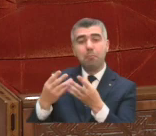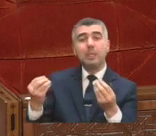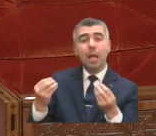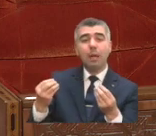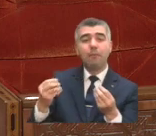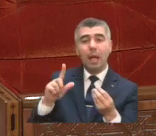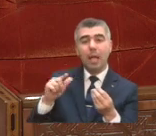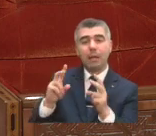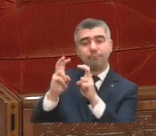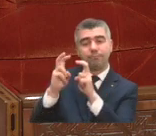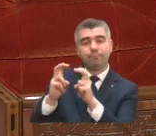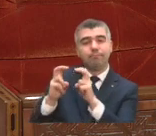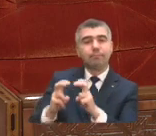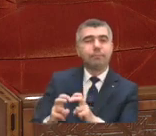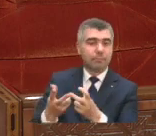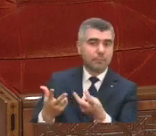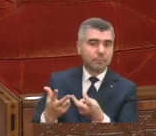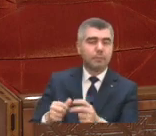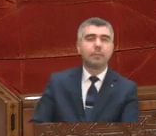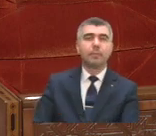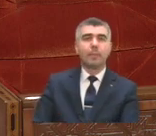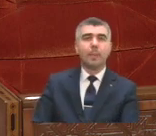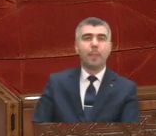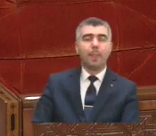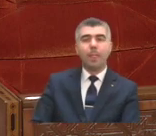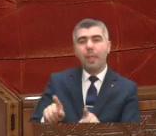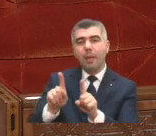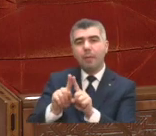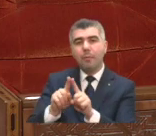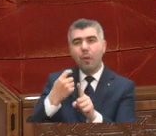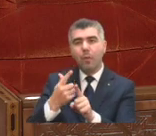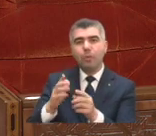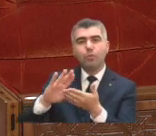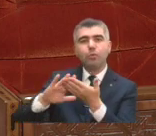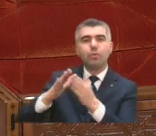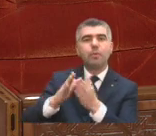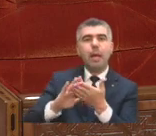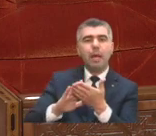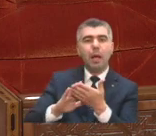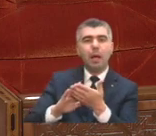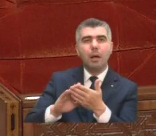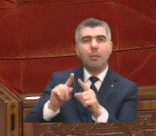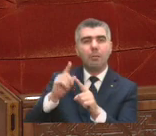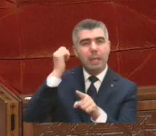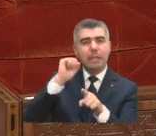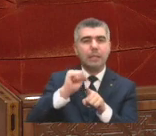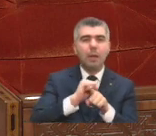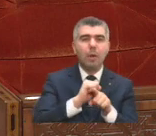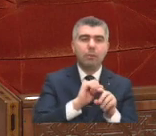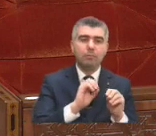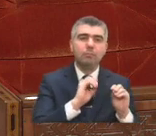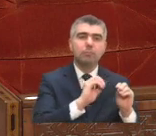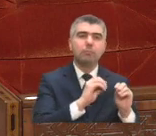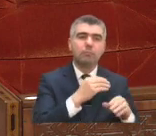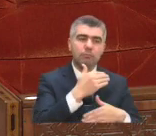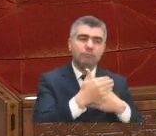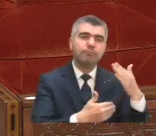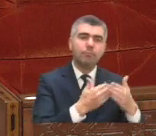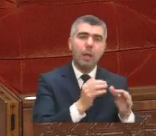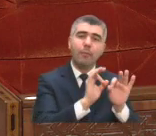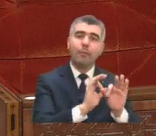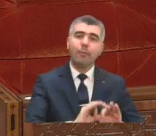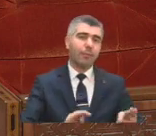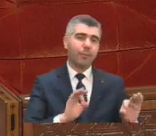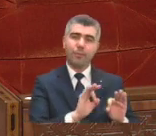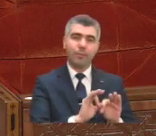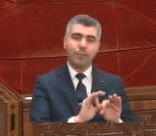النواقص خاصه فيما يخص الربط ديال جمعيات المجتمع المدني اللي ما كانتش في التصور القديم. فاحنا من بعد الدراسه